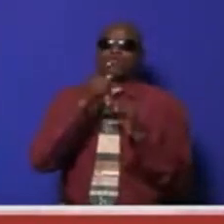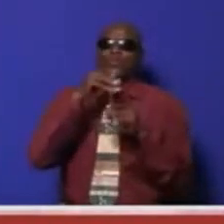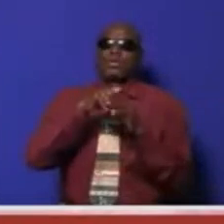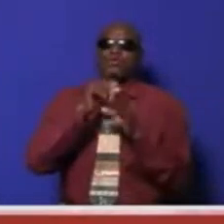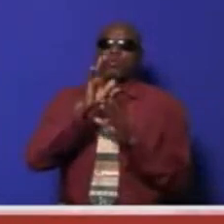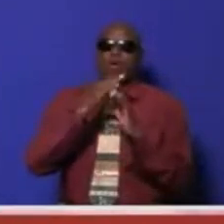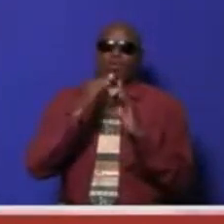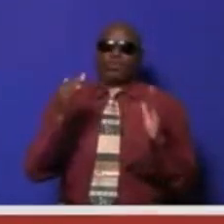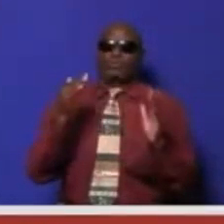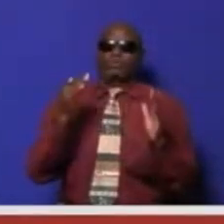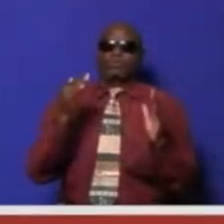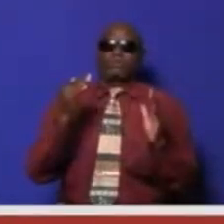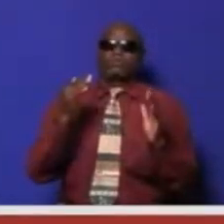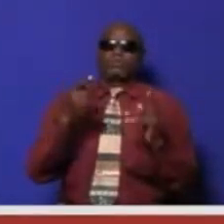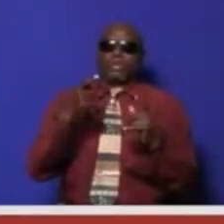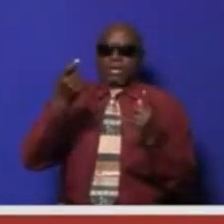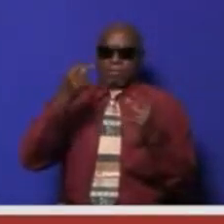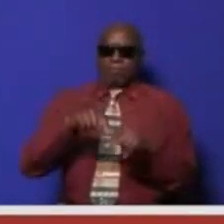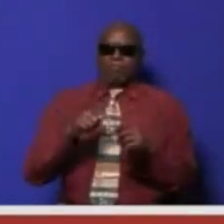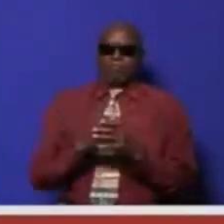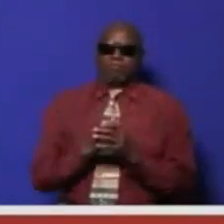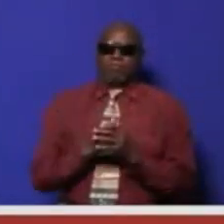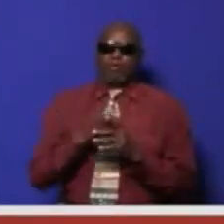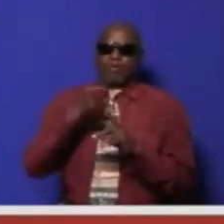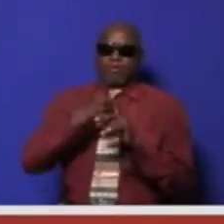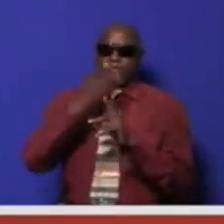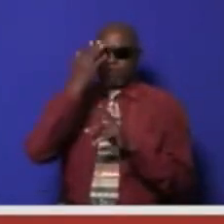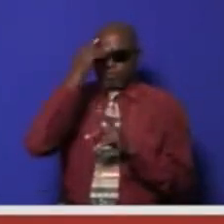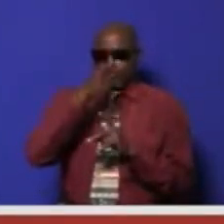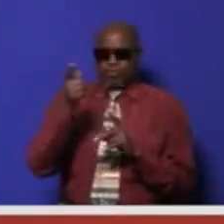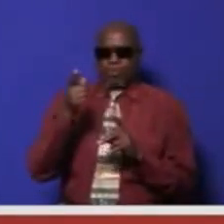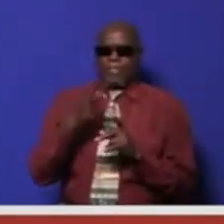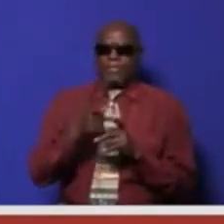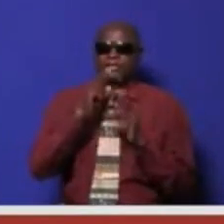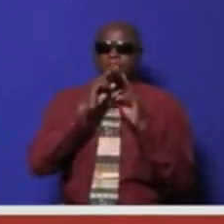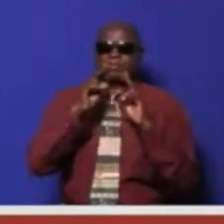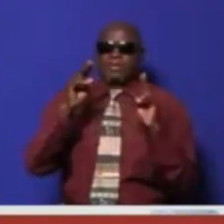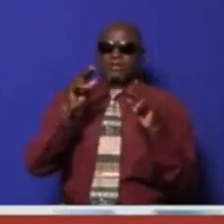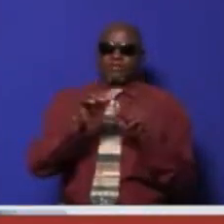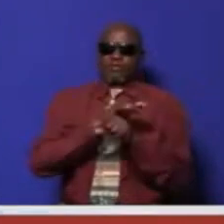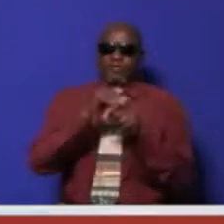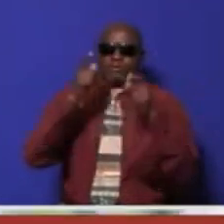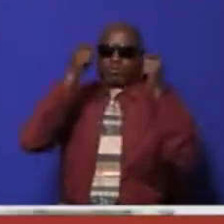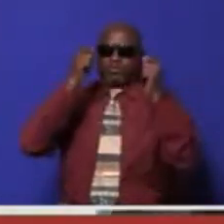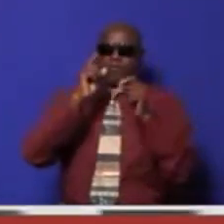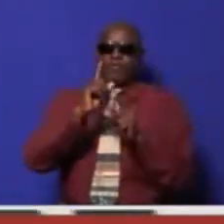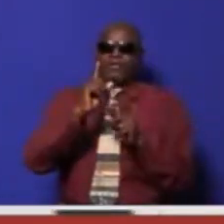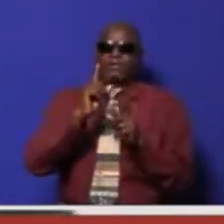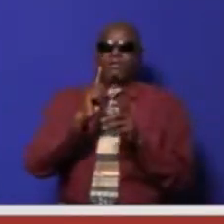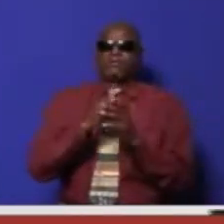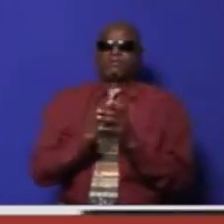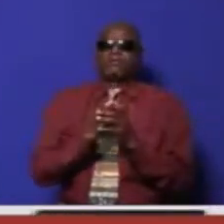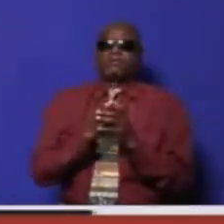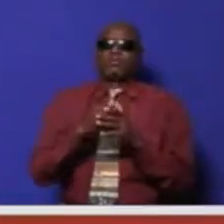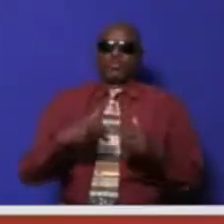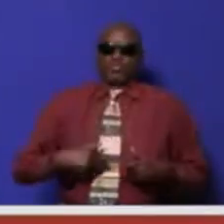the revolution is here. This is a peaceful demonstration first, and us as the youth, especially millennials, you see us